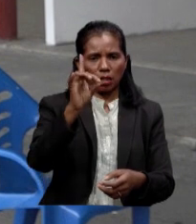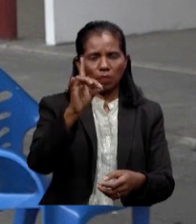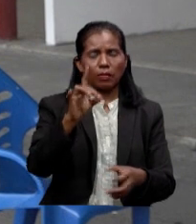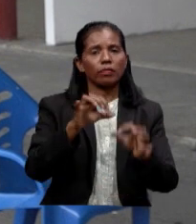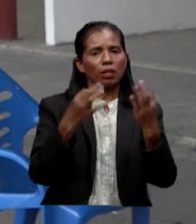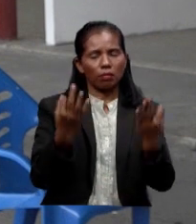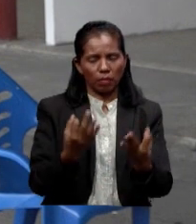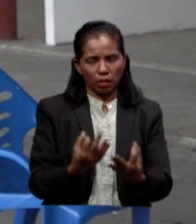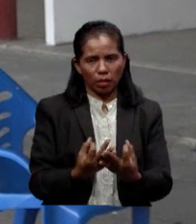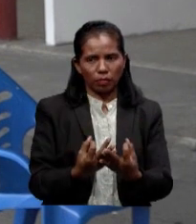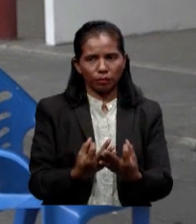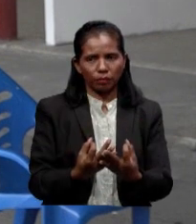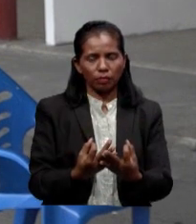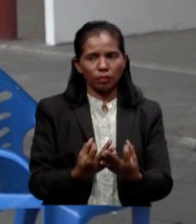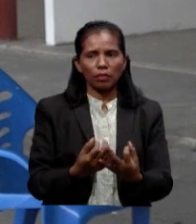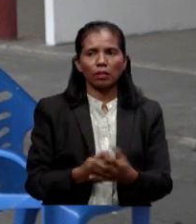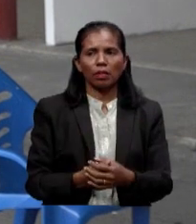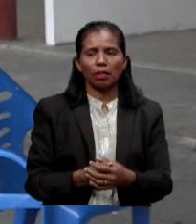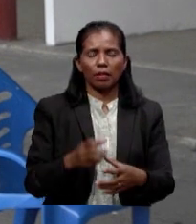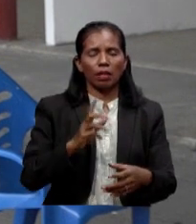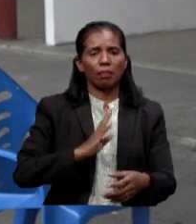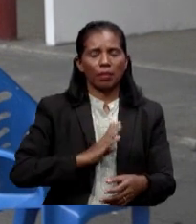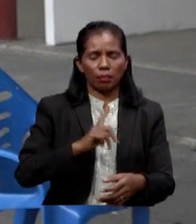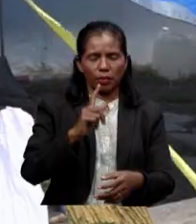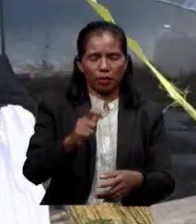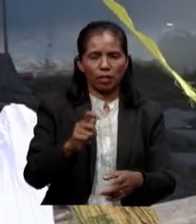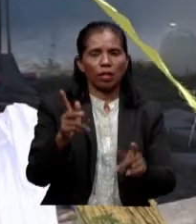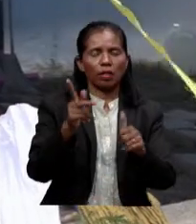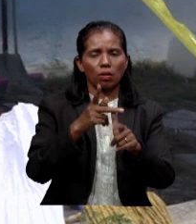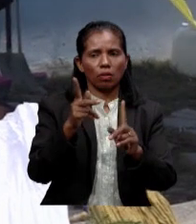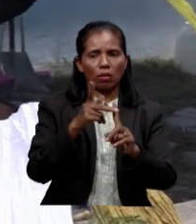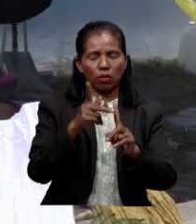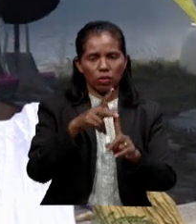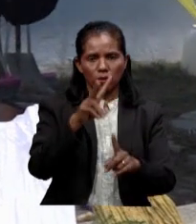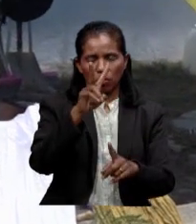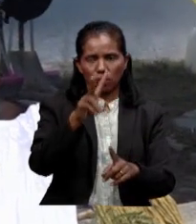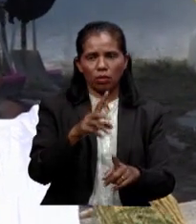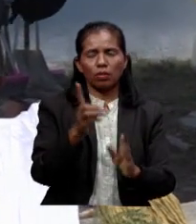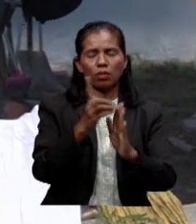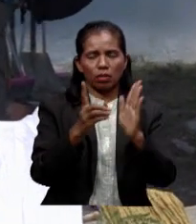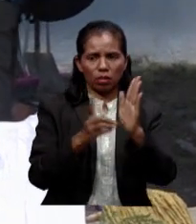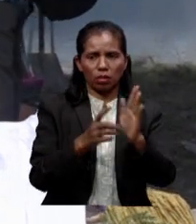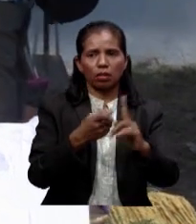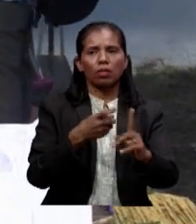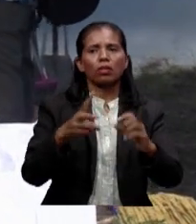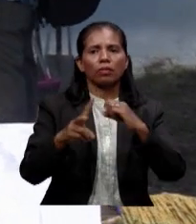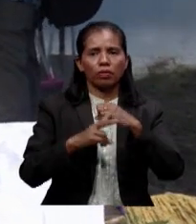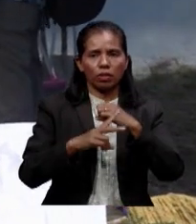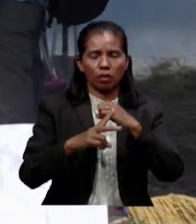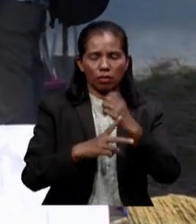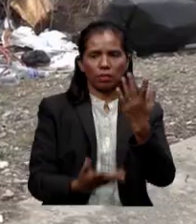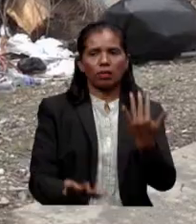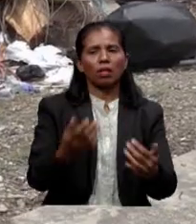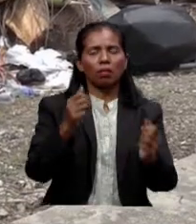ne kaka des iha kos rua. Tuir dadu susi autoridade lokal vítima ba incêndio ne